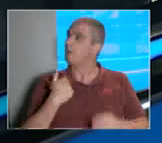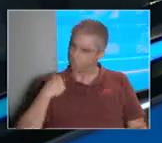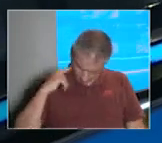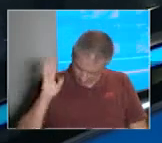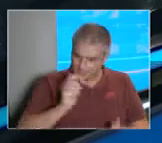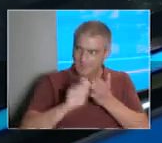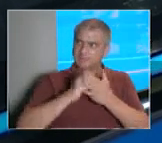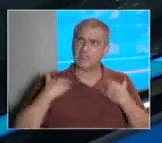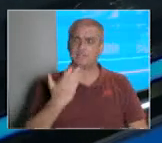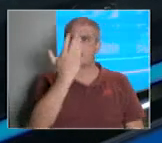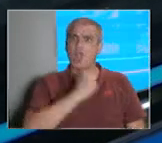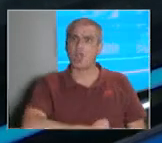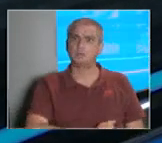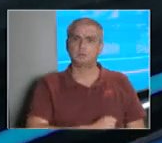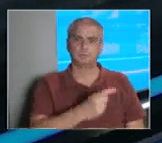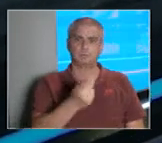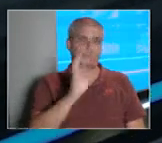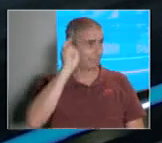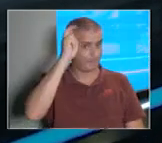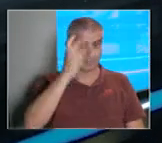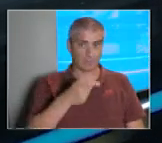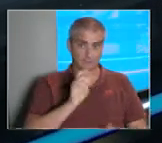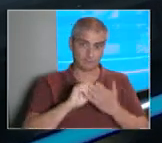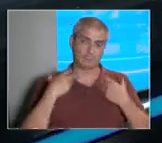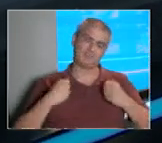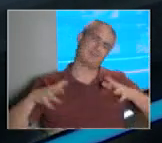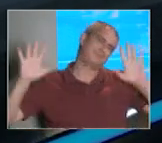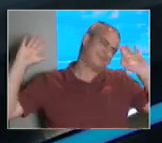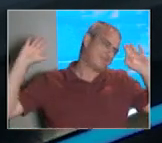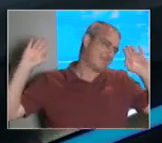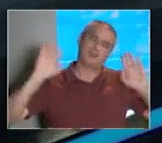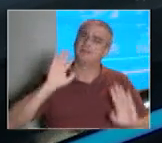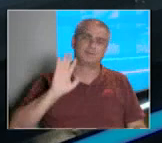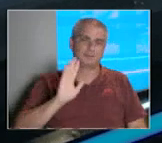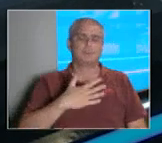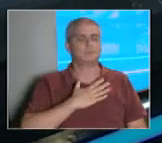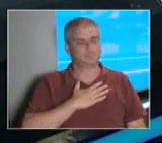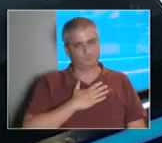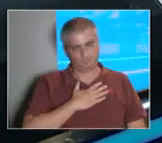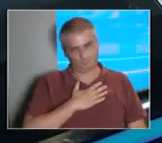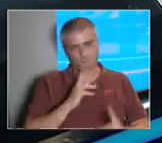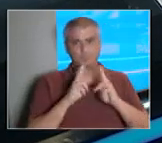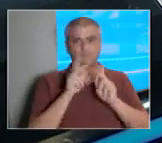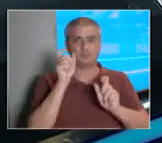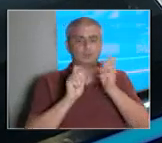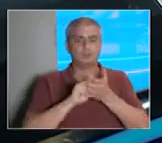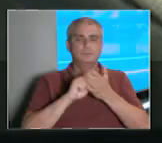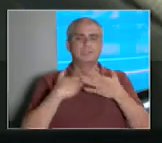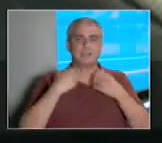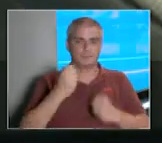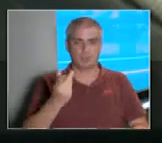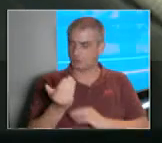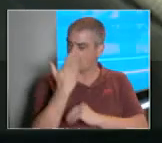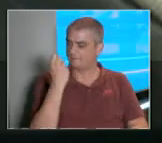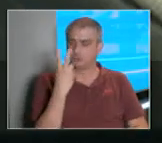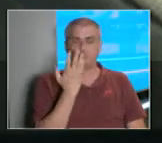את זה במשרד הביטחון, חבר'ה, תראו. מבני גנץ. זה משרד הביטחון. אני פגשתי את אנשי משרד הביטחון